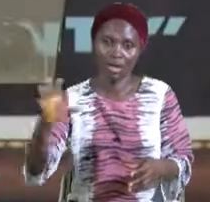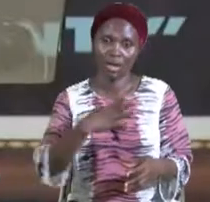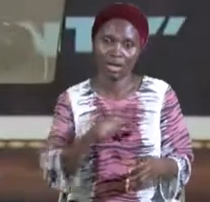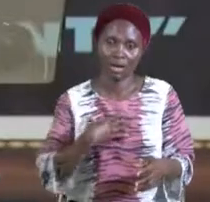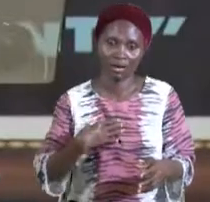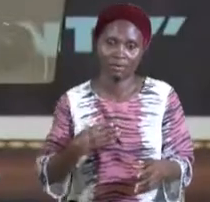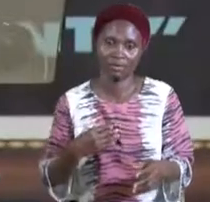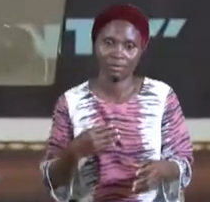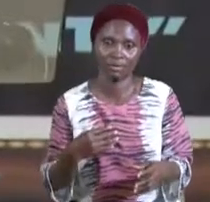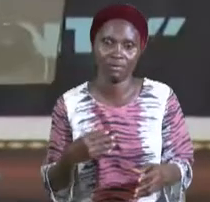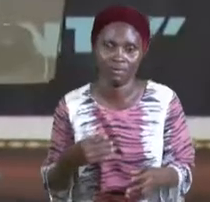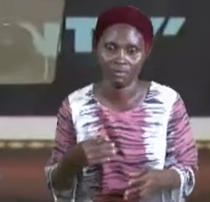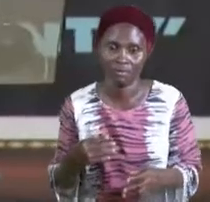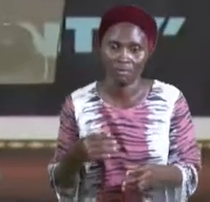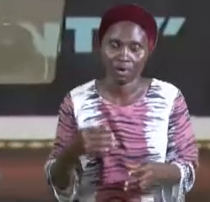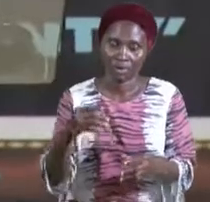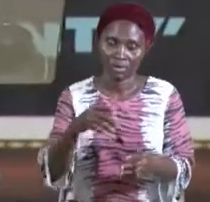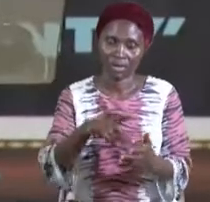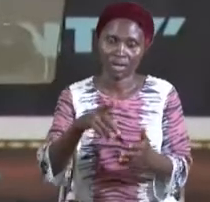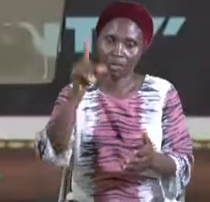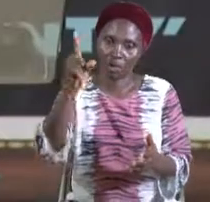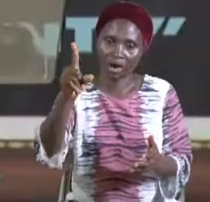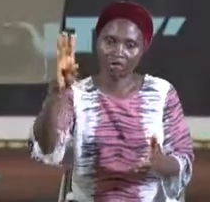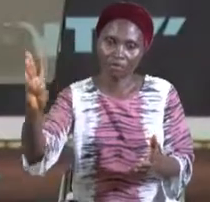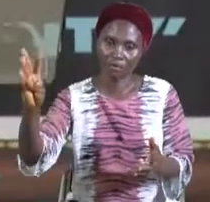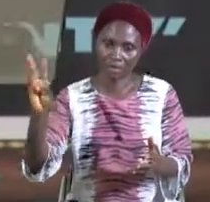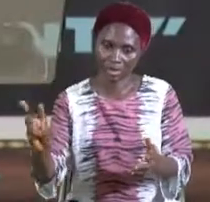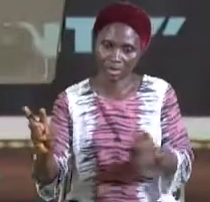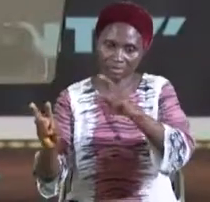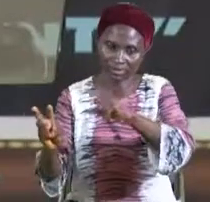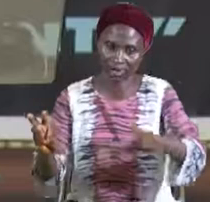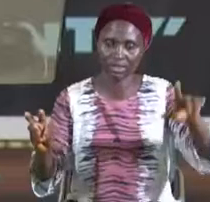Psaume 146, nous lisons le verset 8.